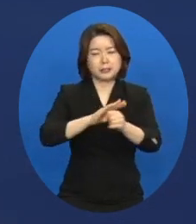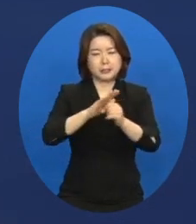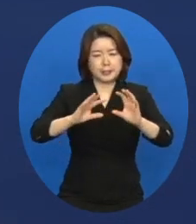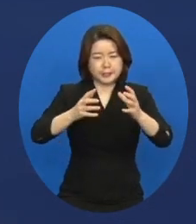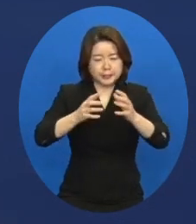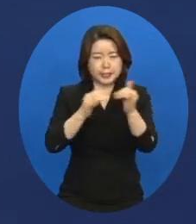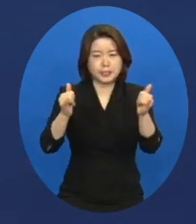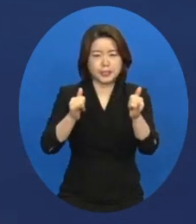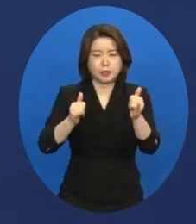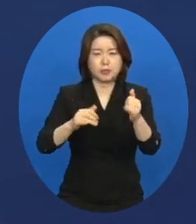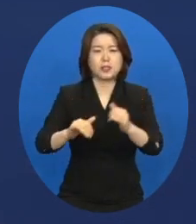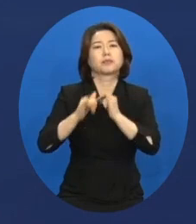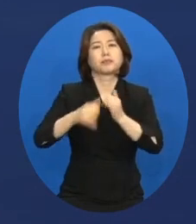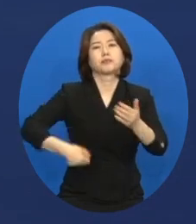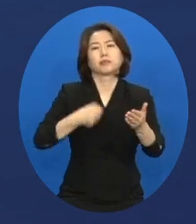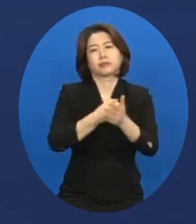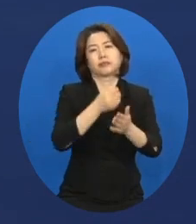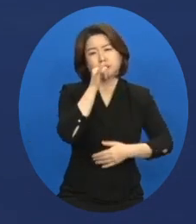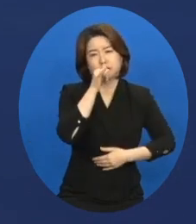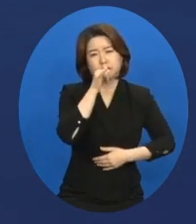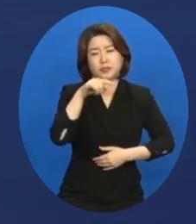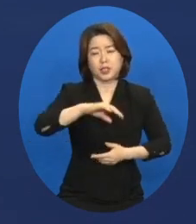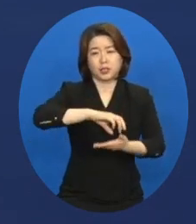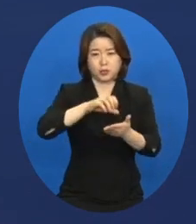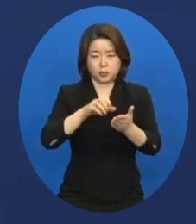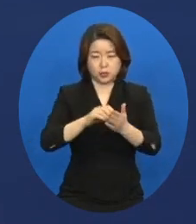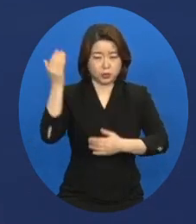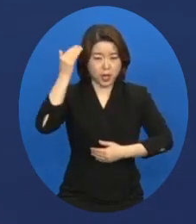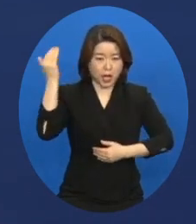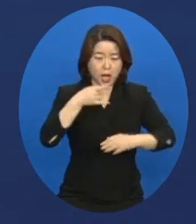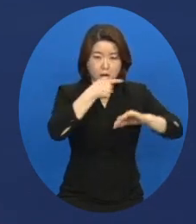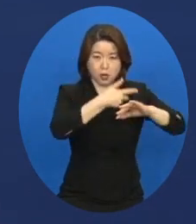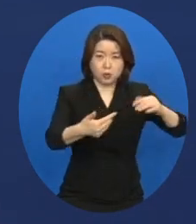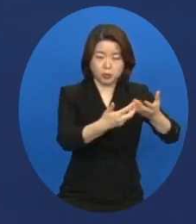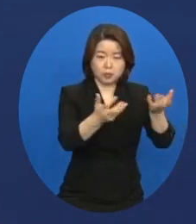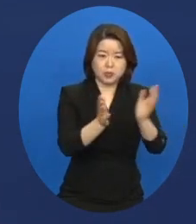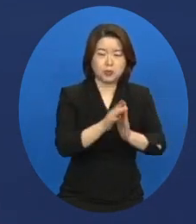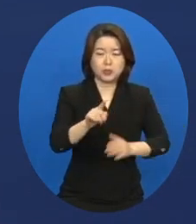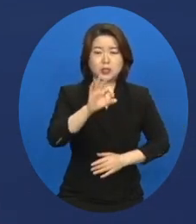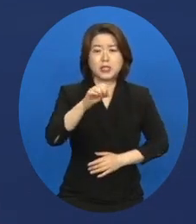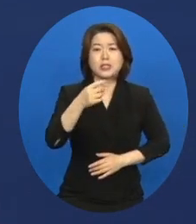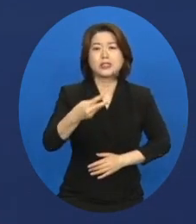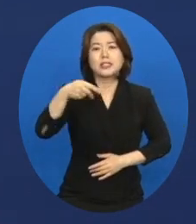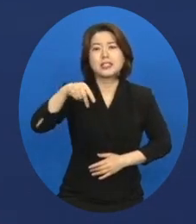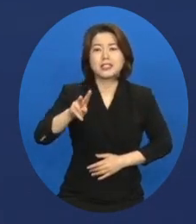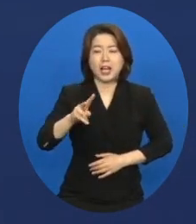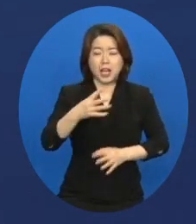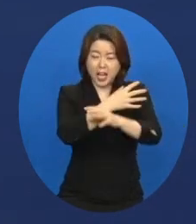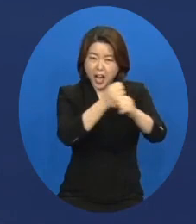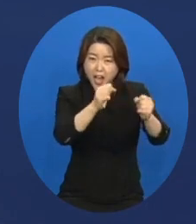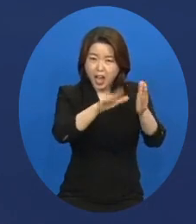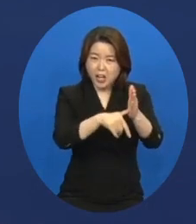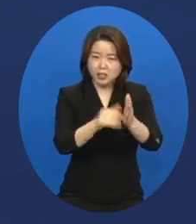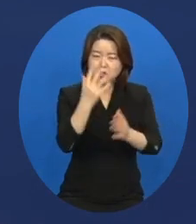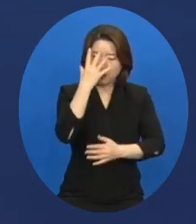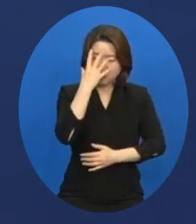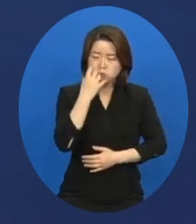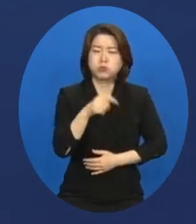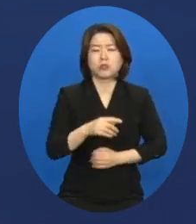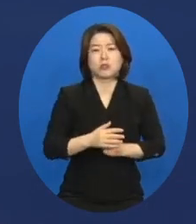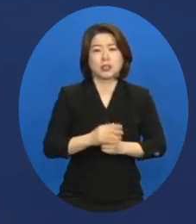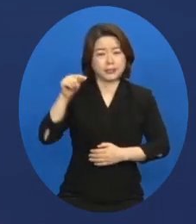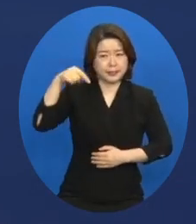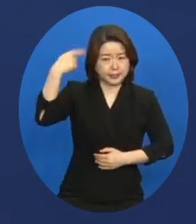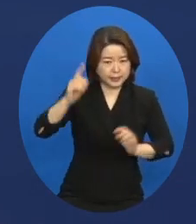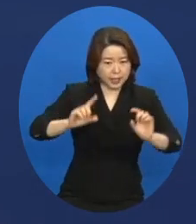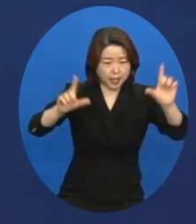결정을 내렸습니다. 그 정도로 우리 민족은 그때 비참했습니다. 그런데 1906년 바로